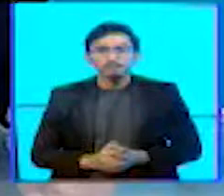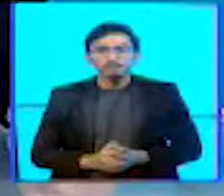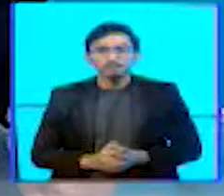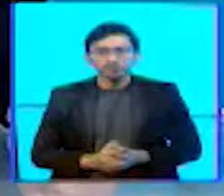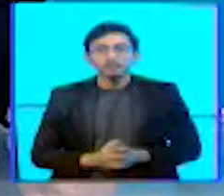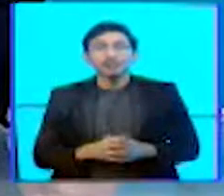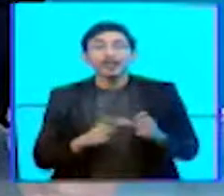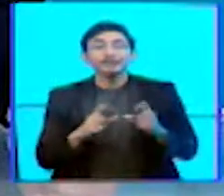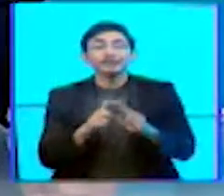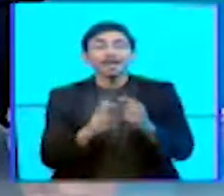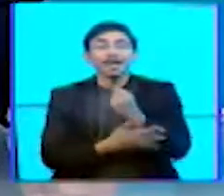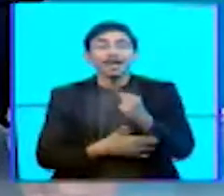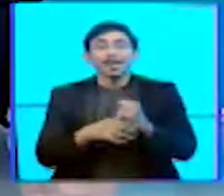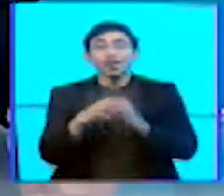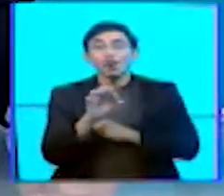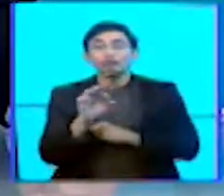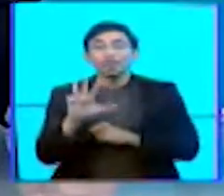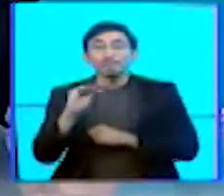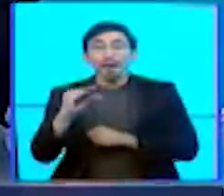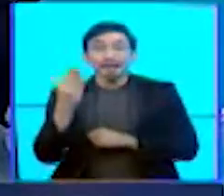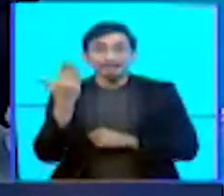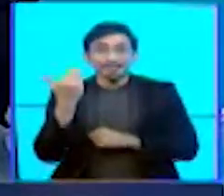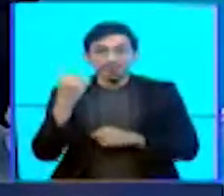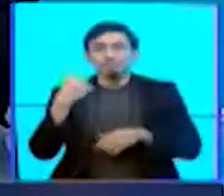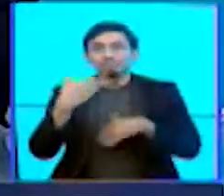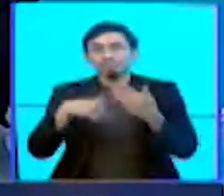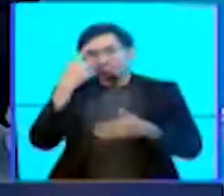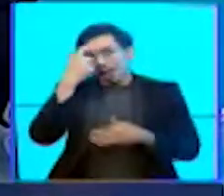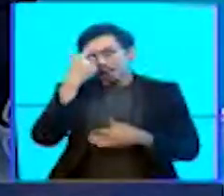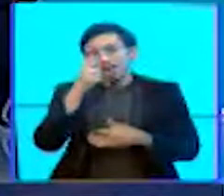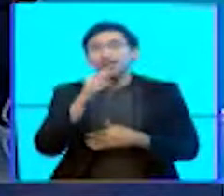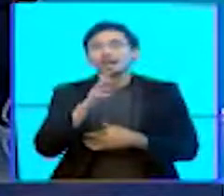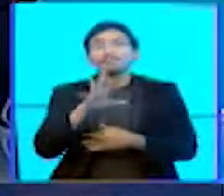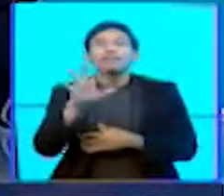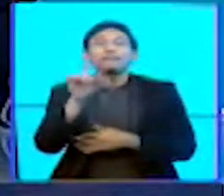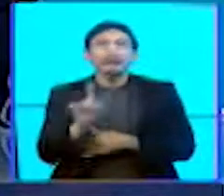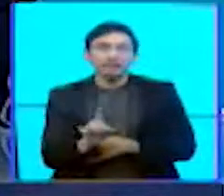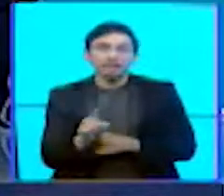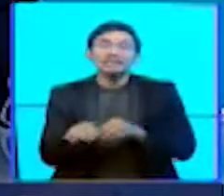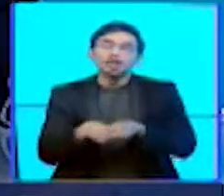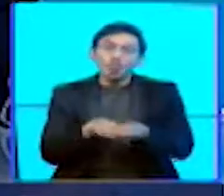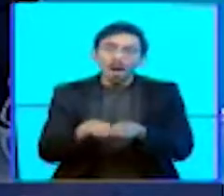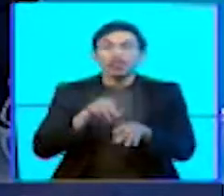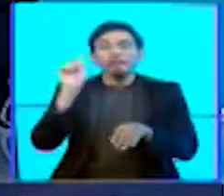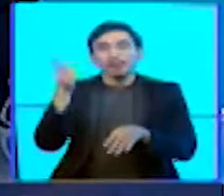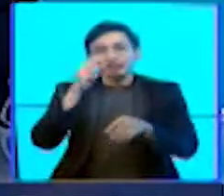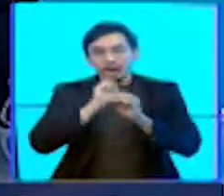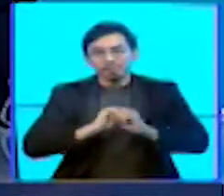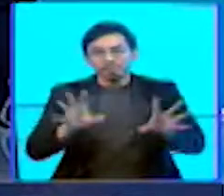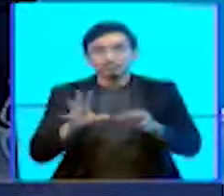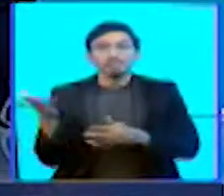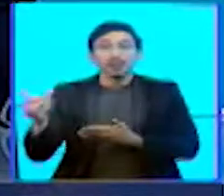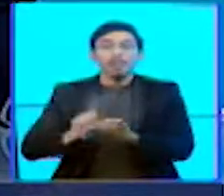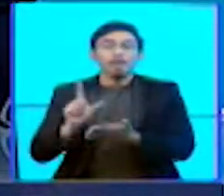entah itu di SD Negeri 09 Pagi Kebayoran Baru proses belajar berlangsung 35 menit sesuai anjuran pemerintah